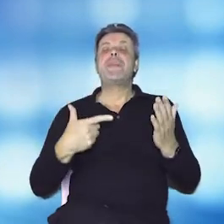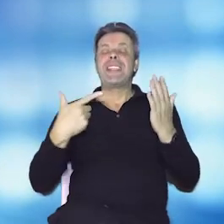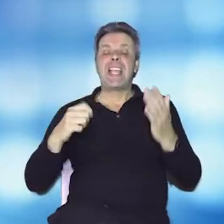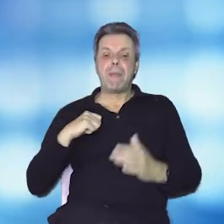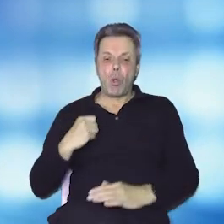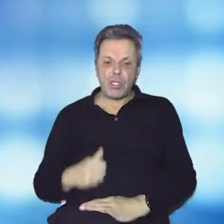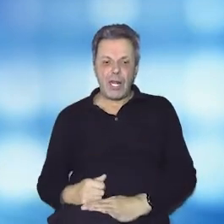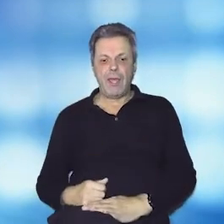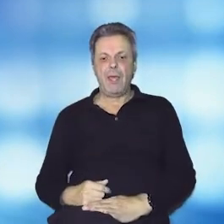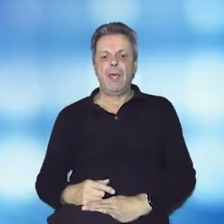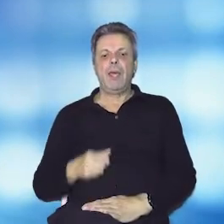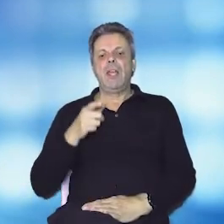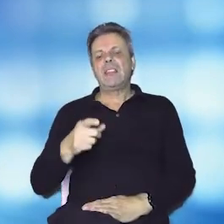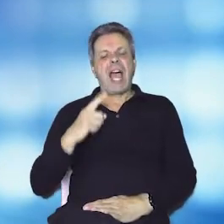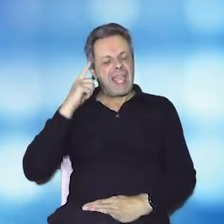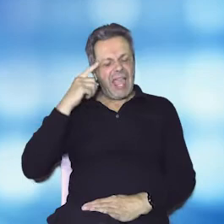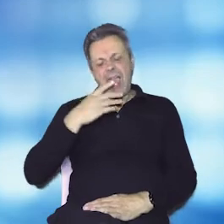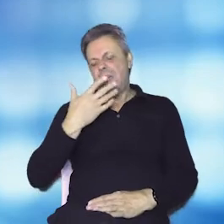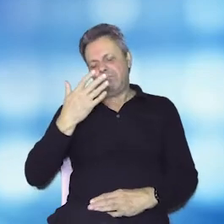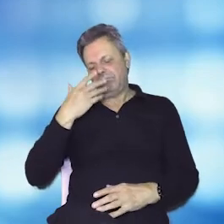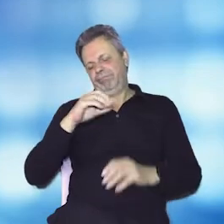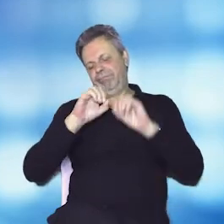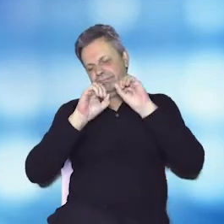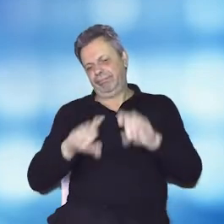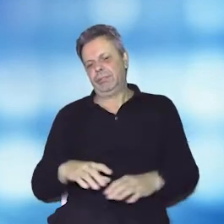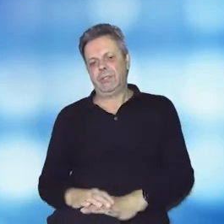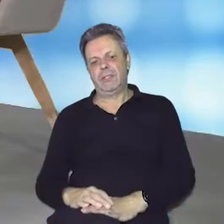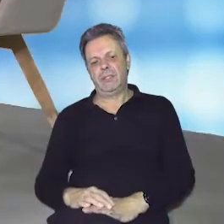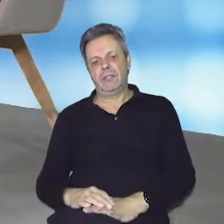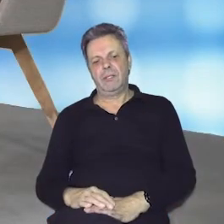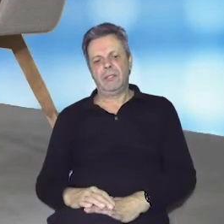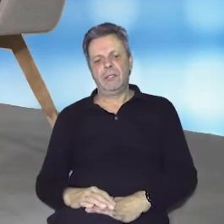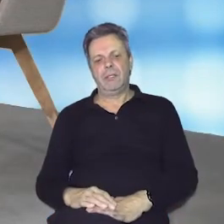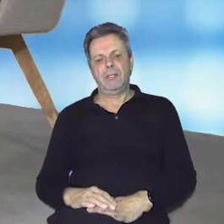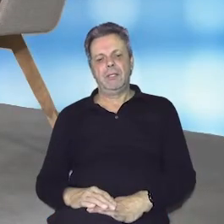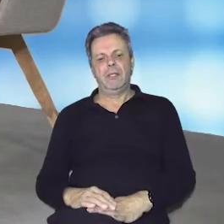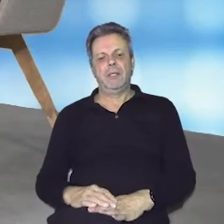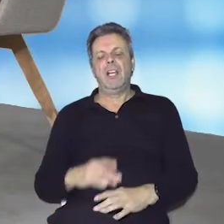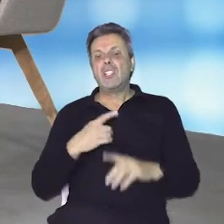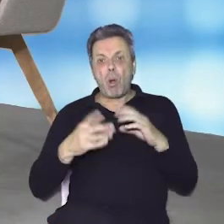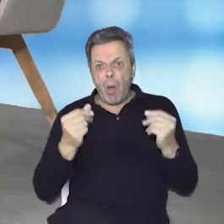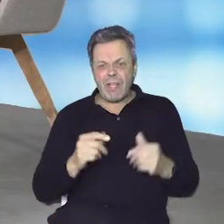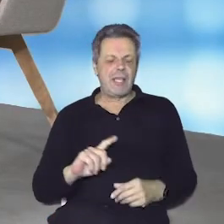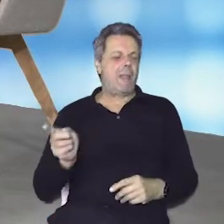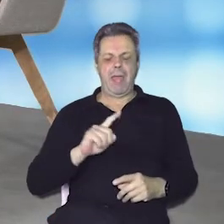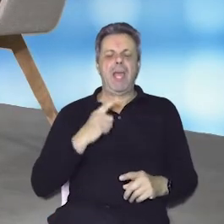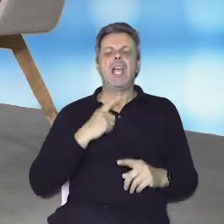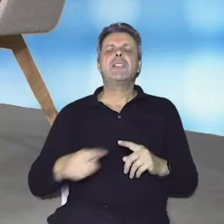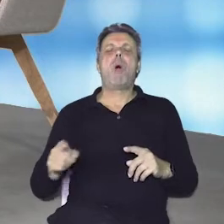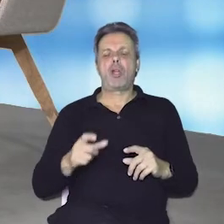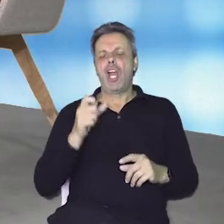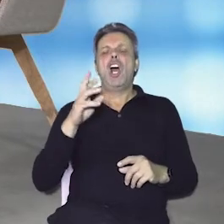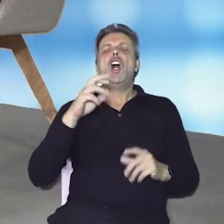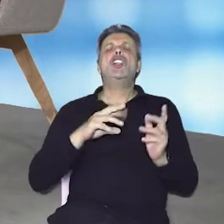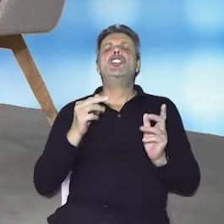1987. u potpunosti ta ideja bila napuštena. Zbog novaca, pretpostavljam? Ne, zbog Černobila. I tadašnjeg moratorija